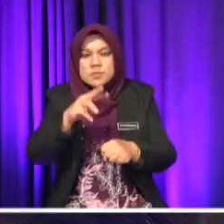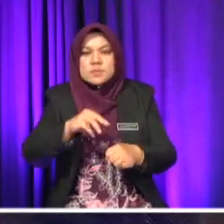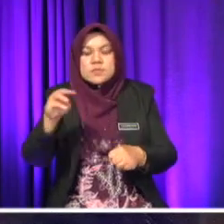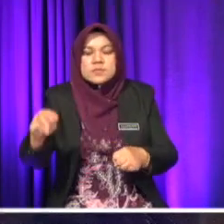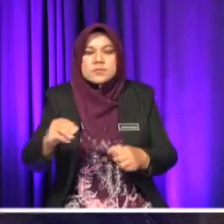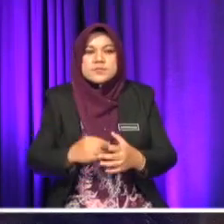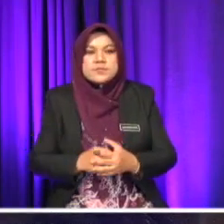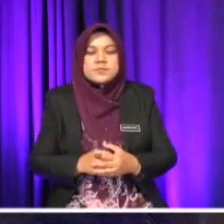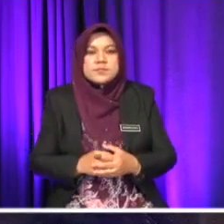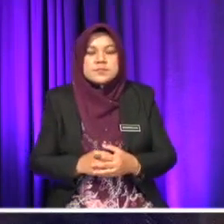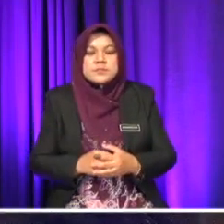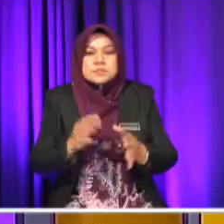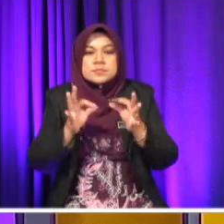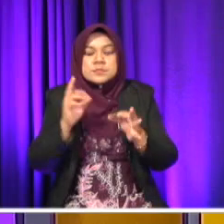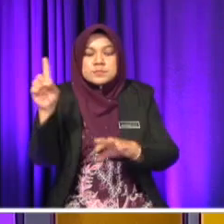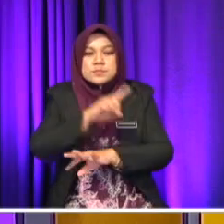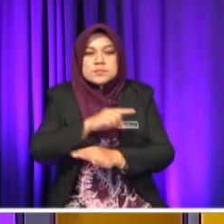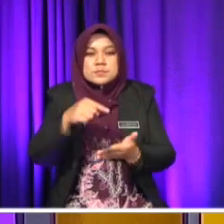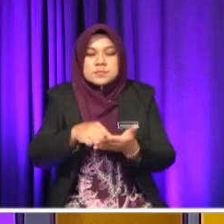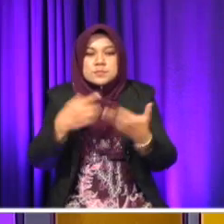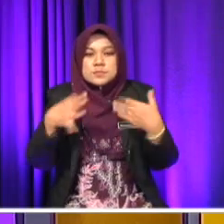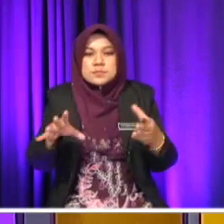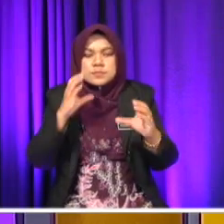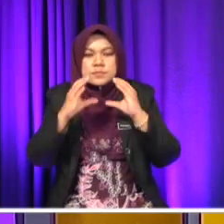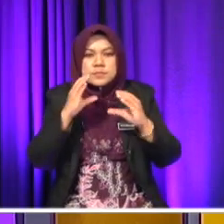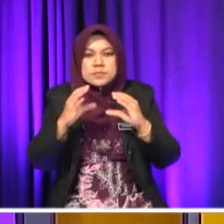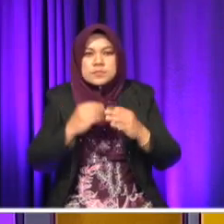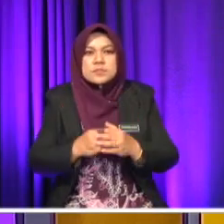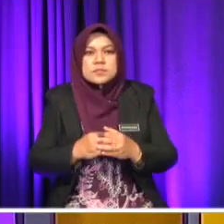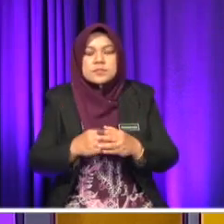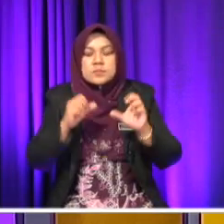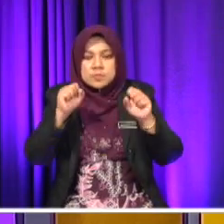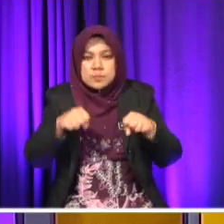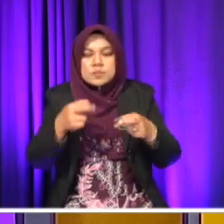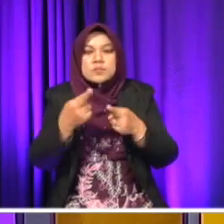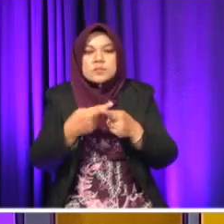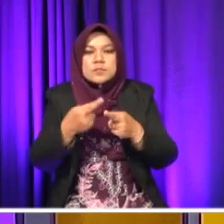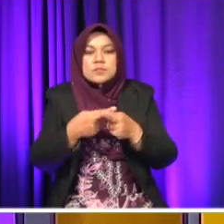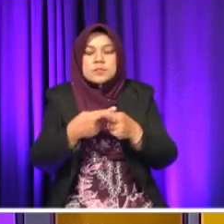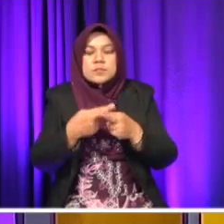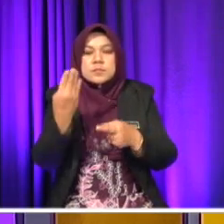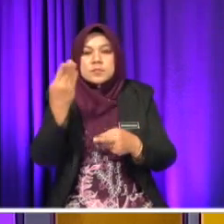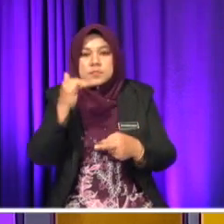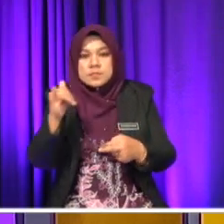Iya apa tugasnya Kalau hari ini kita bercakap murid-murid boleh merumus biasanya